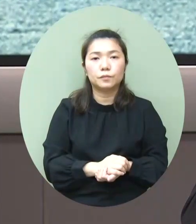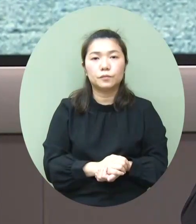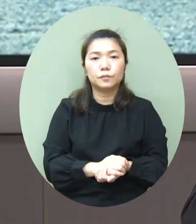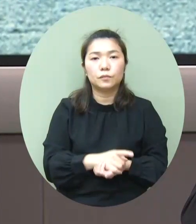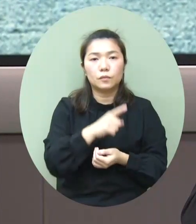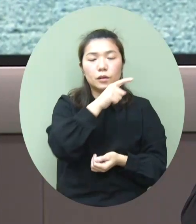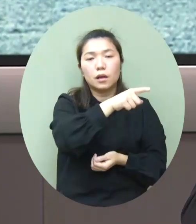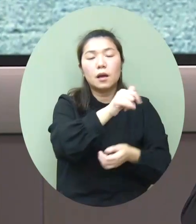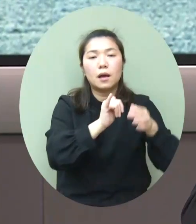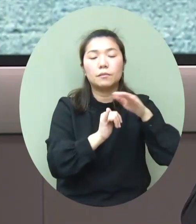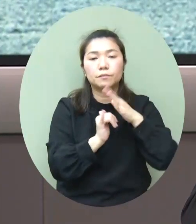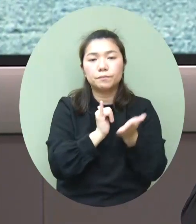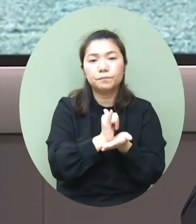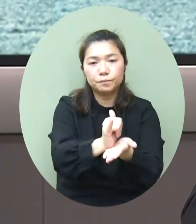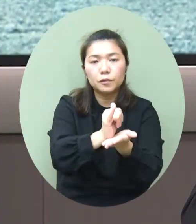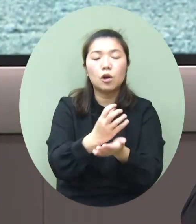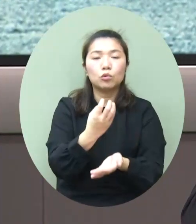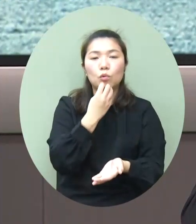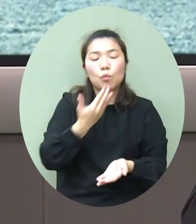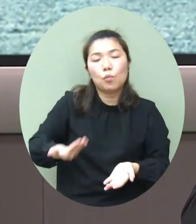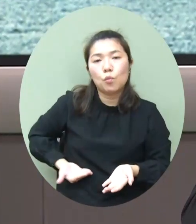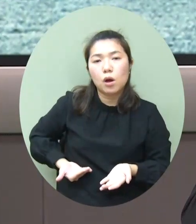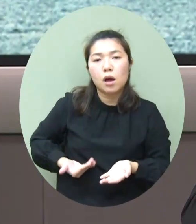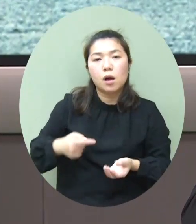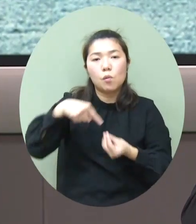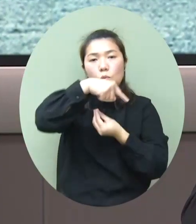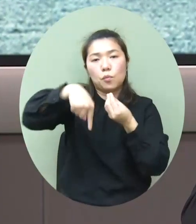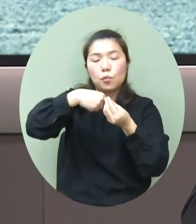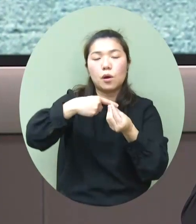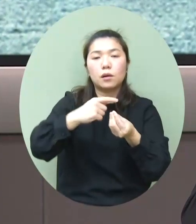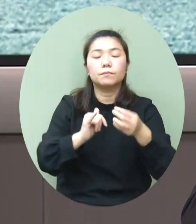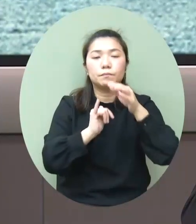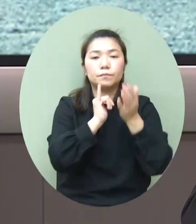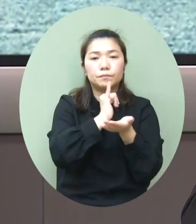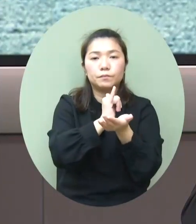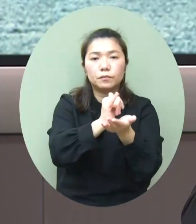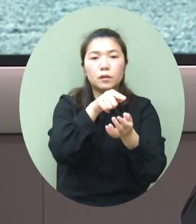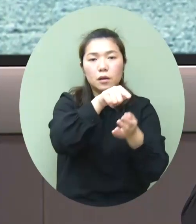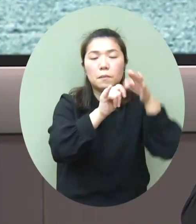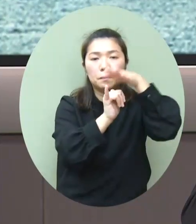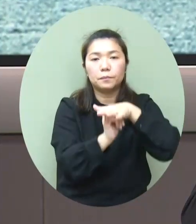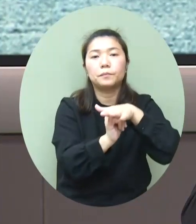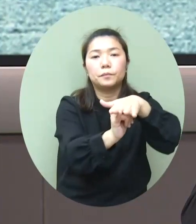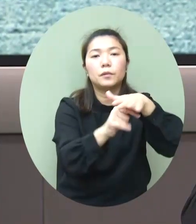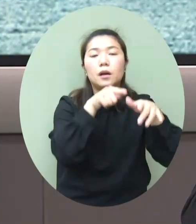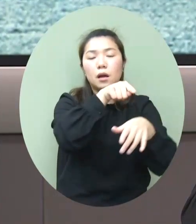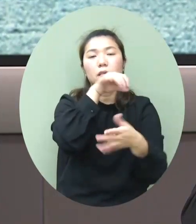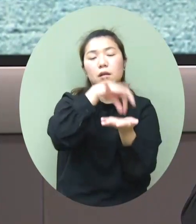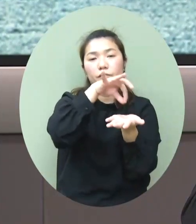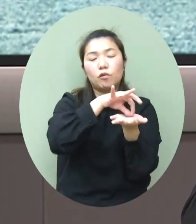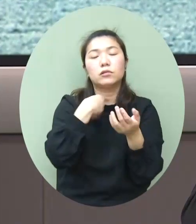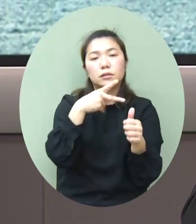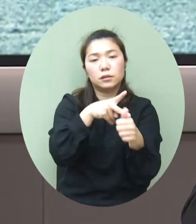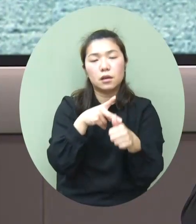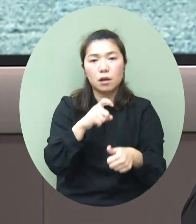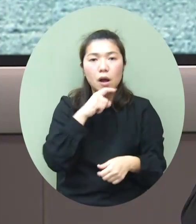这个存放尸体的位置，就是从东华三院的机构还有殡仪